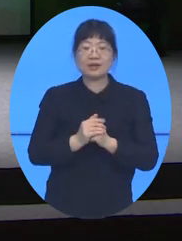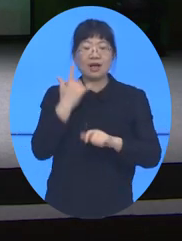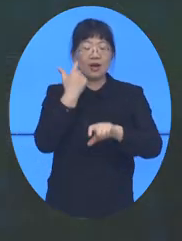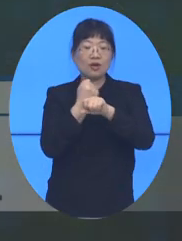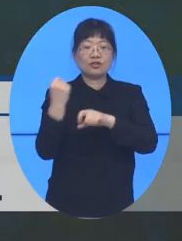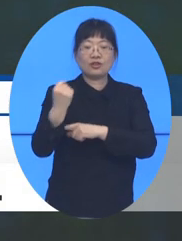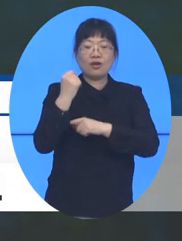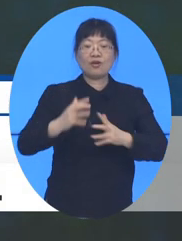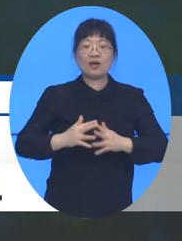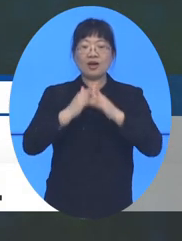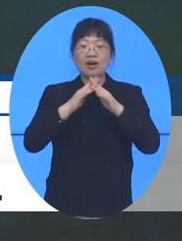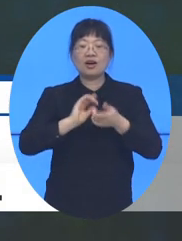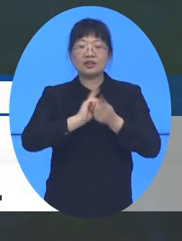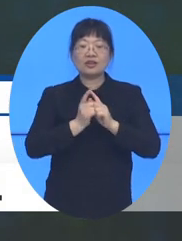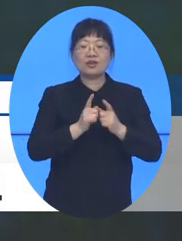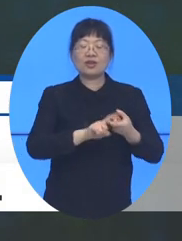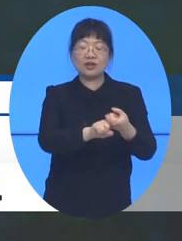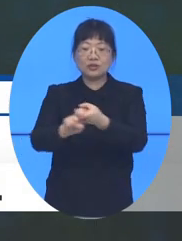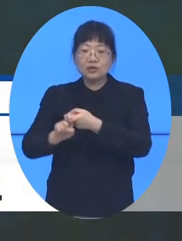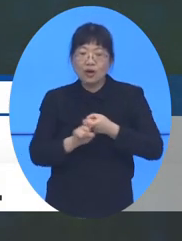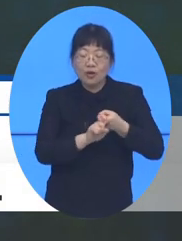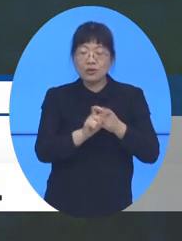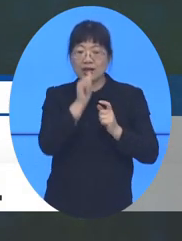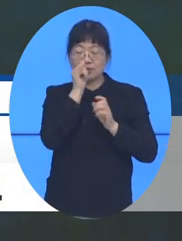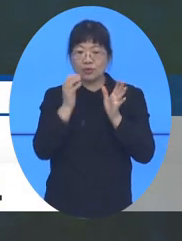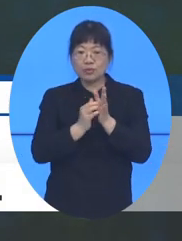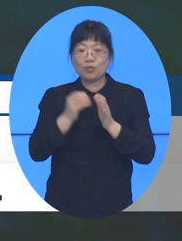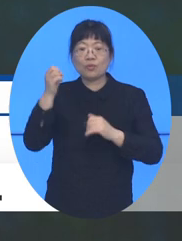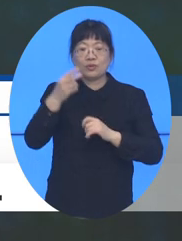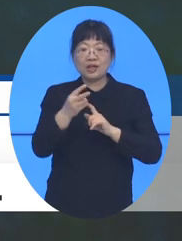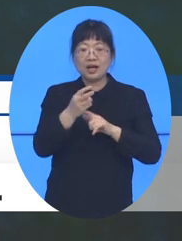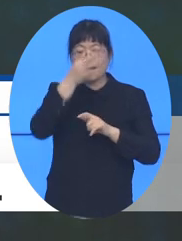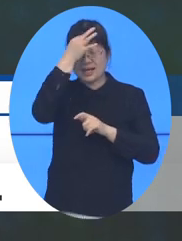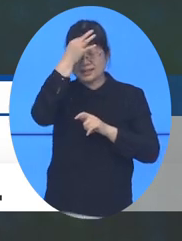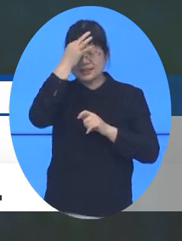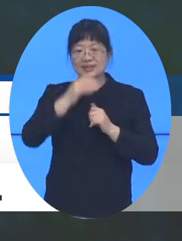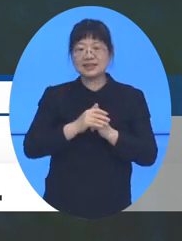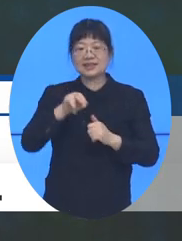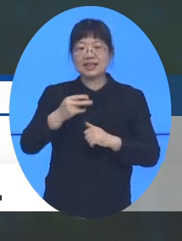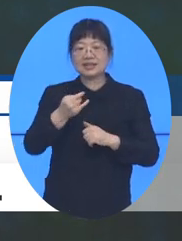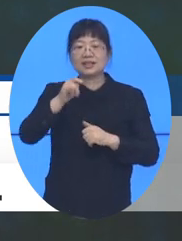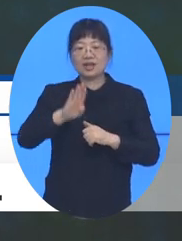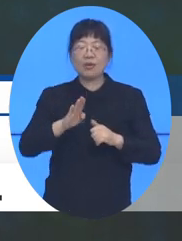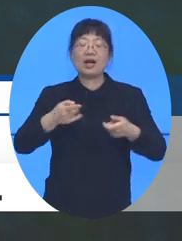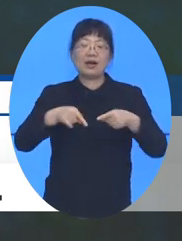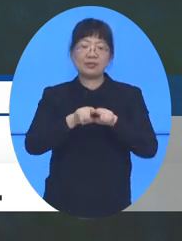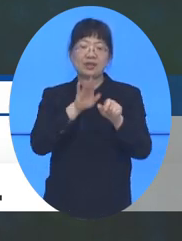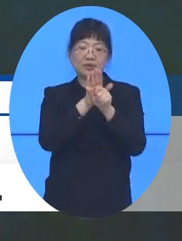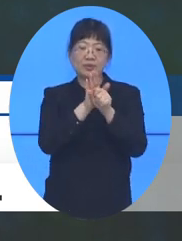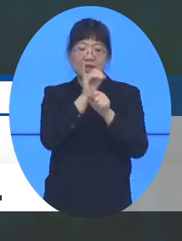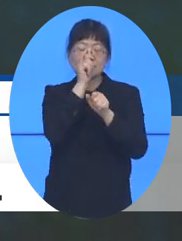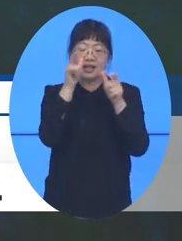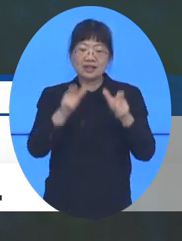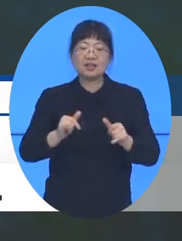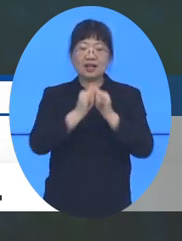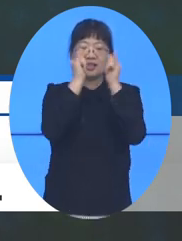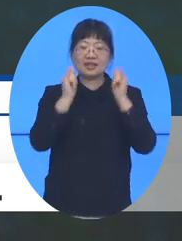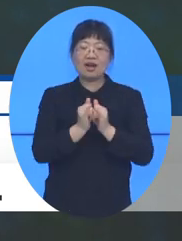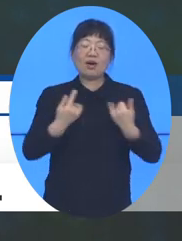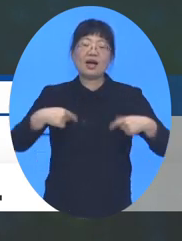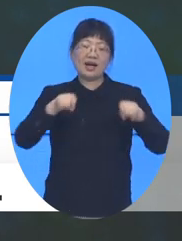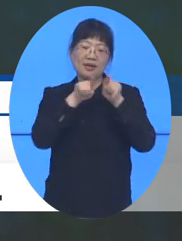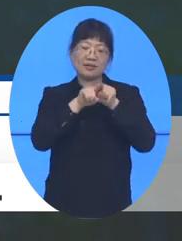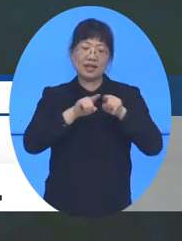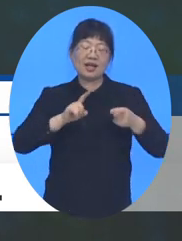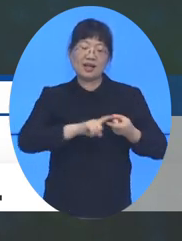역량을 결집하여 서로 유기적으로 연결될 뿐만 아니라 기술 스타트업과의 협업과 지역사회와의